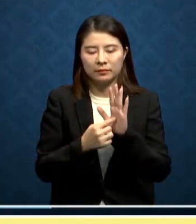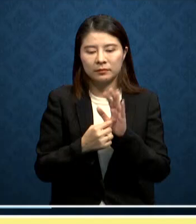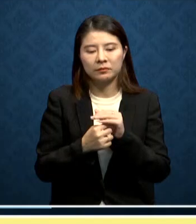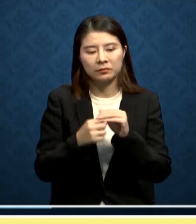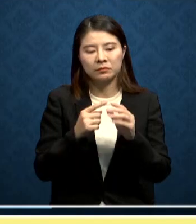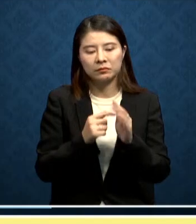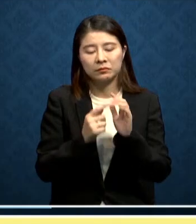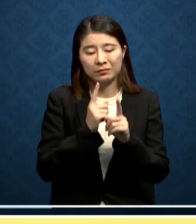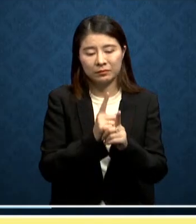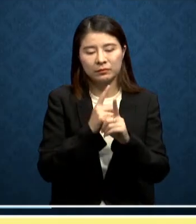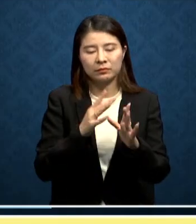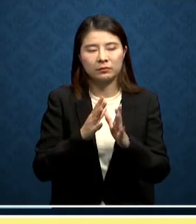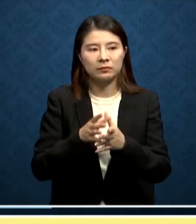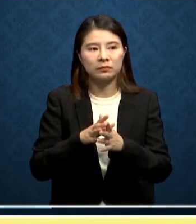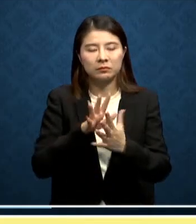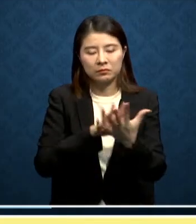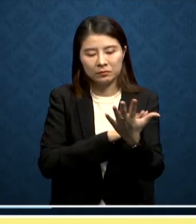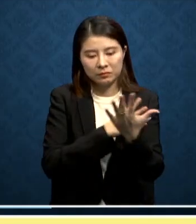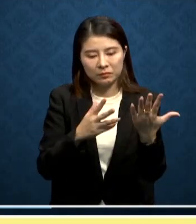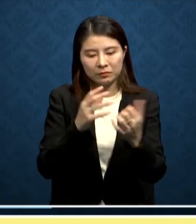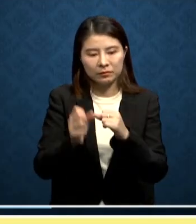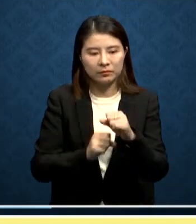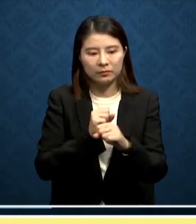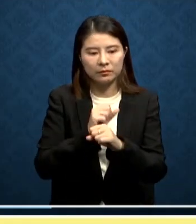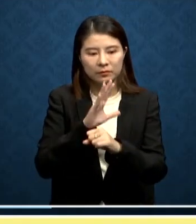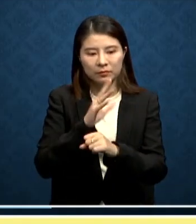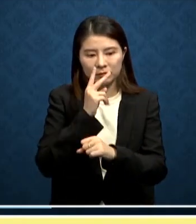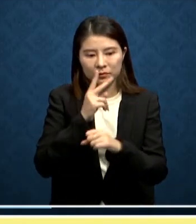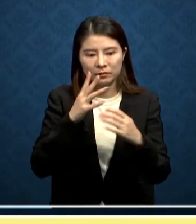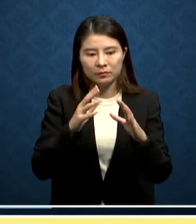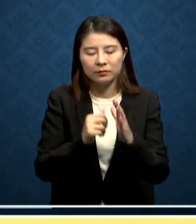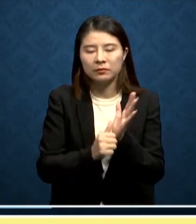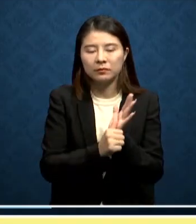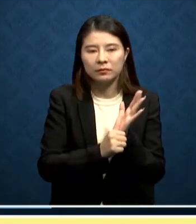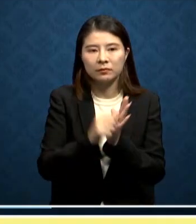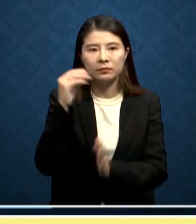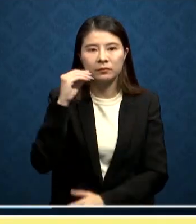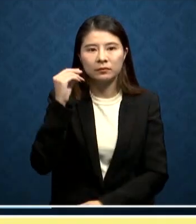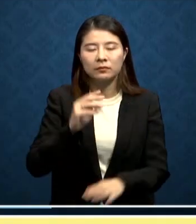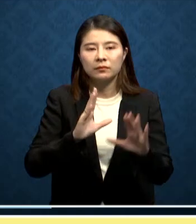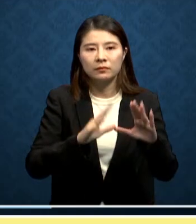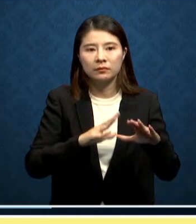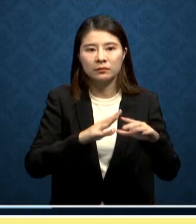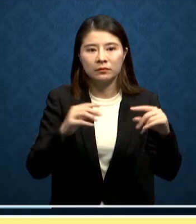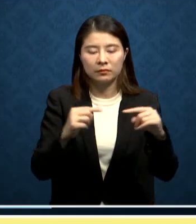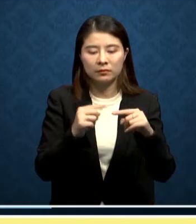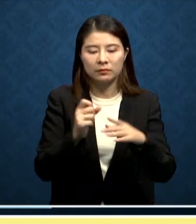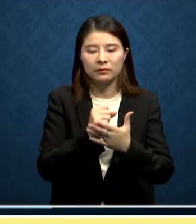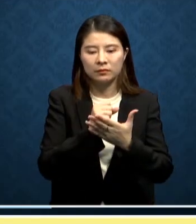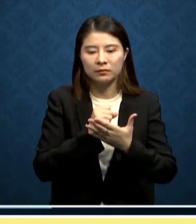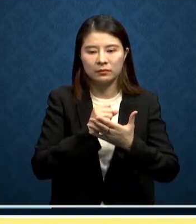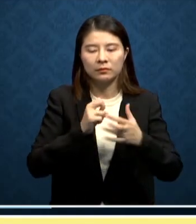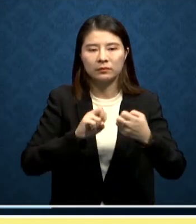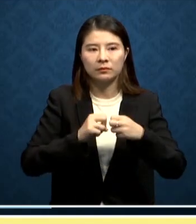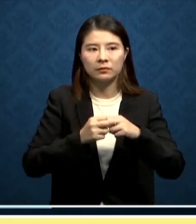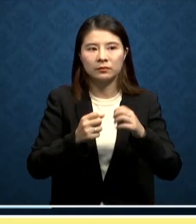ให้ข้อมูลย้อนหลังไป 5ปีก็จะเห็นว่าท่านแก้ปัญหามาโดยตลอดก็ขอฝากเป็นความหวังว่าช่วยกันแก้ปัญหา